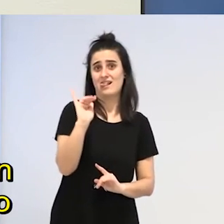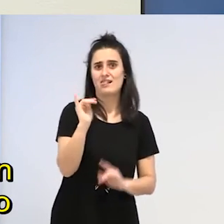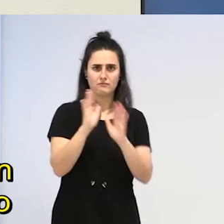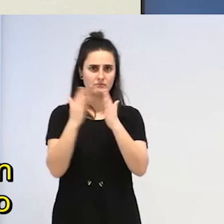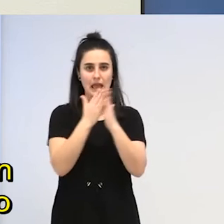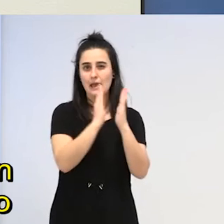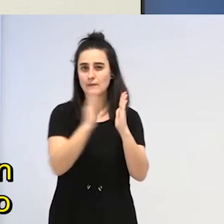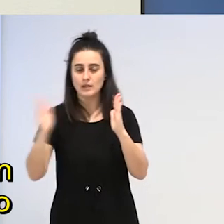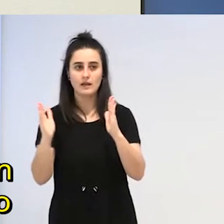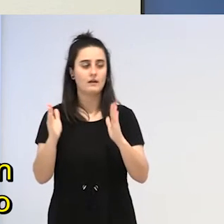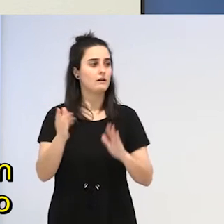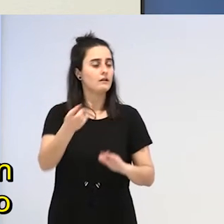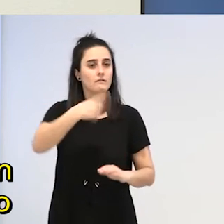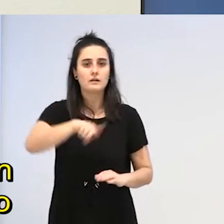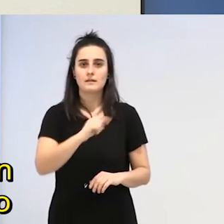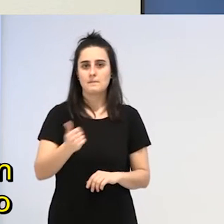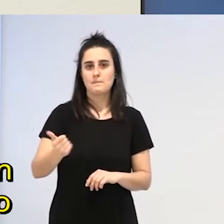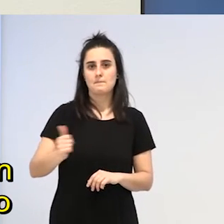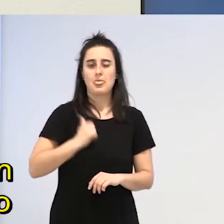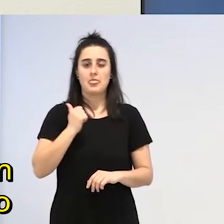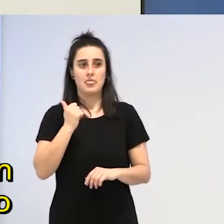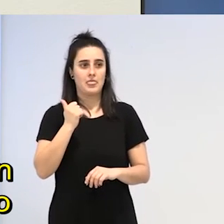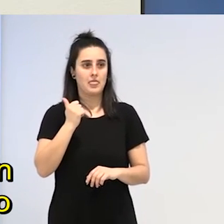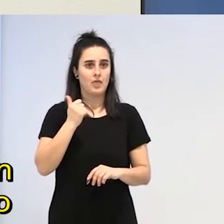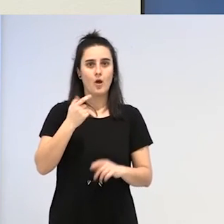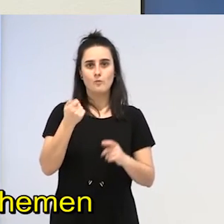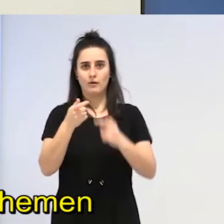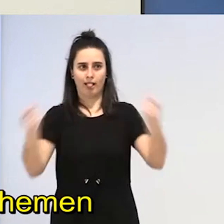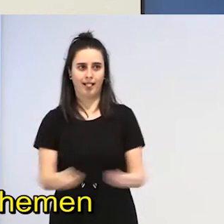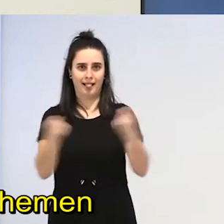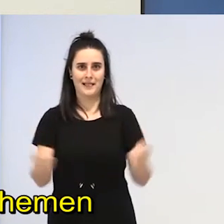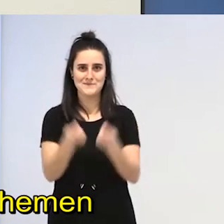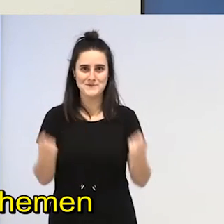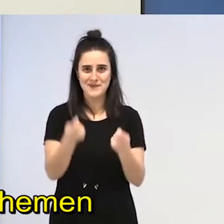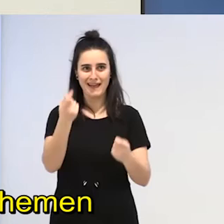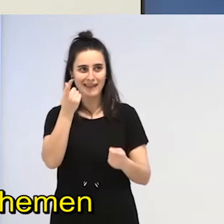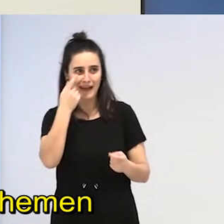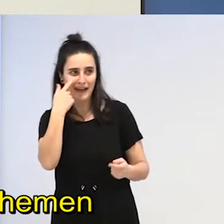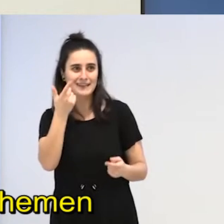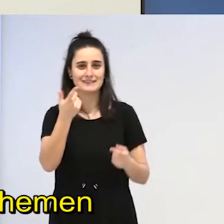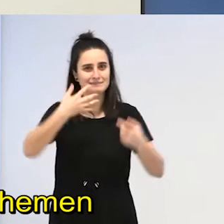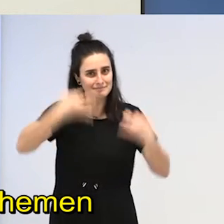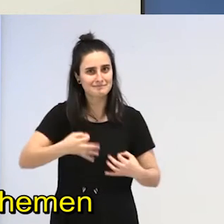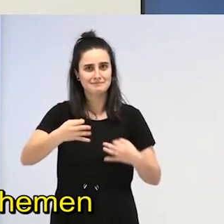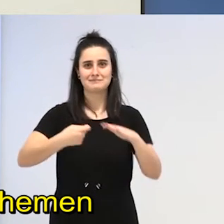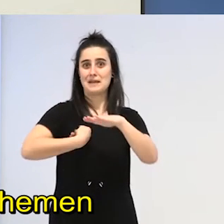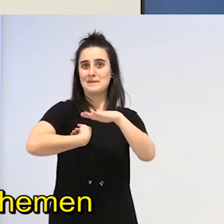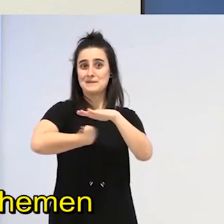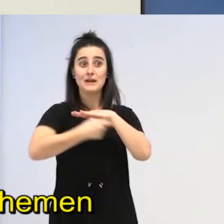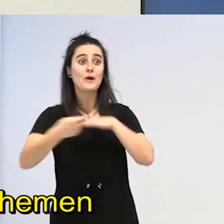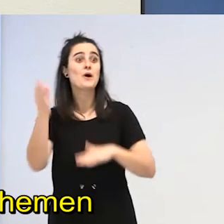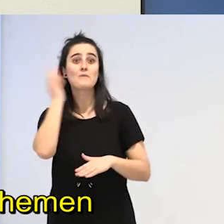dugu aukerari galtzen propaganda pixkat egiteko eta esateko benetan Gasteizko